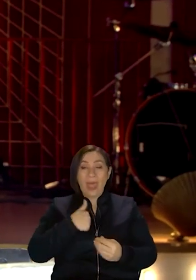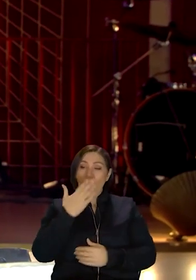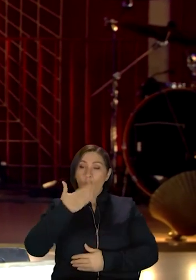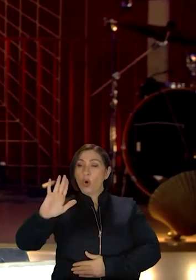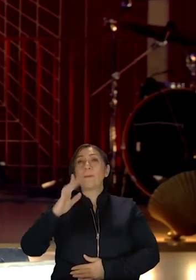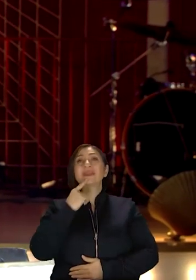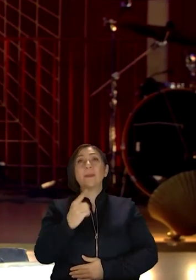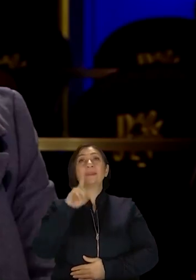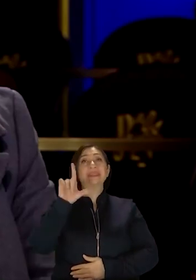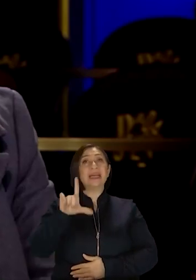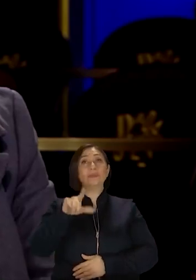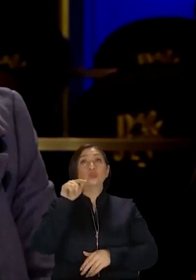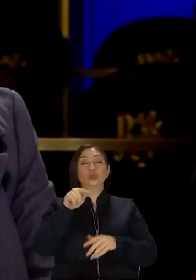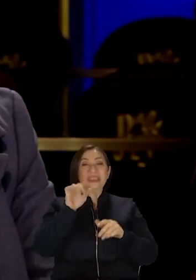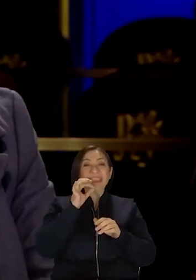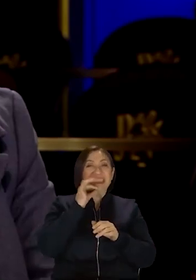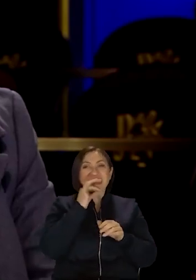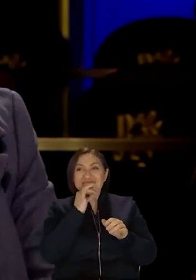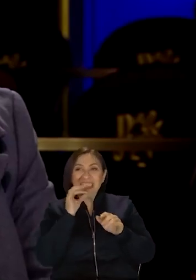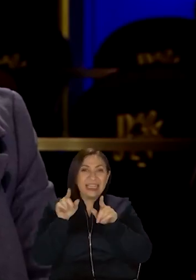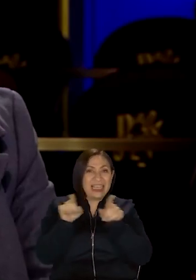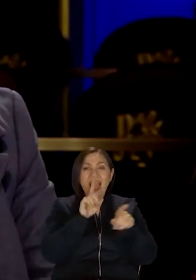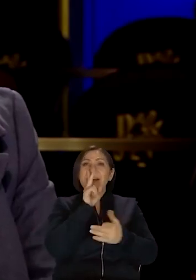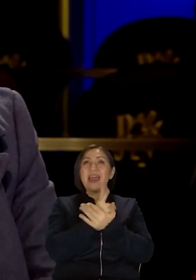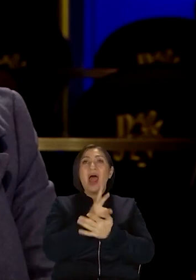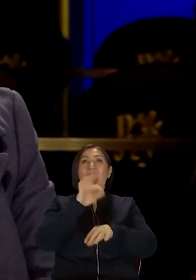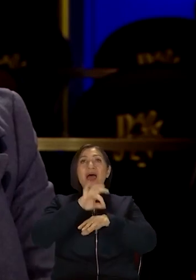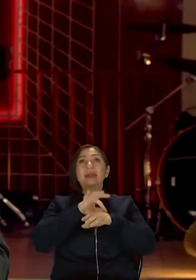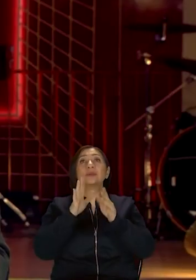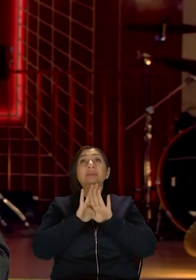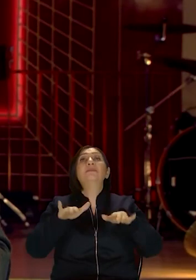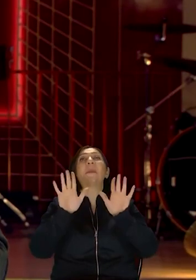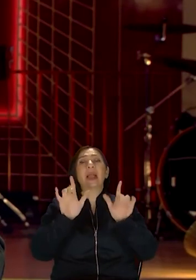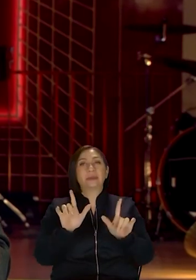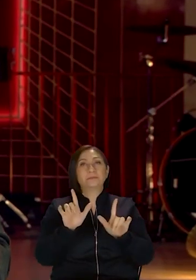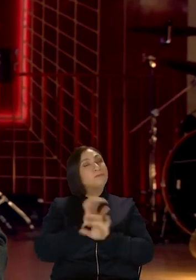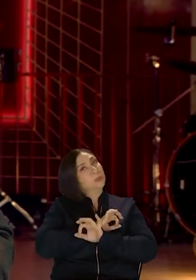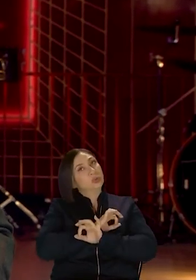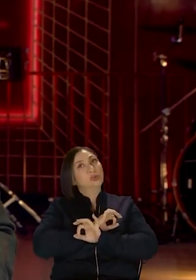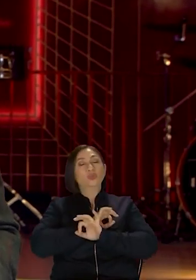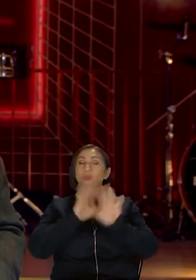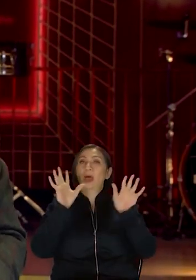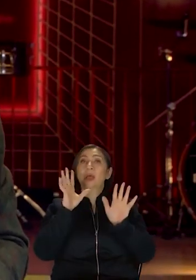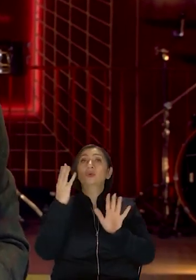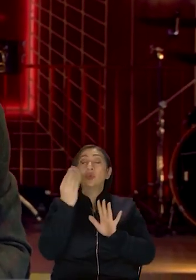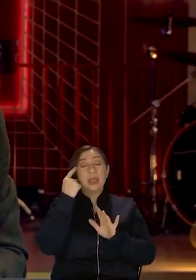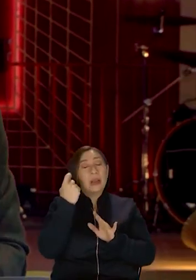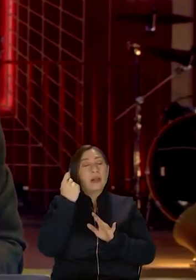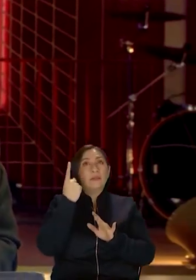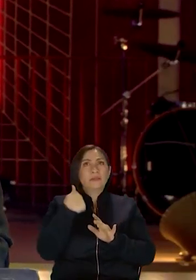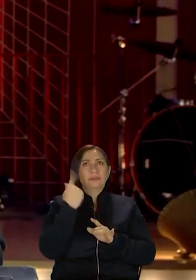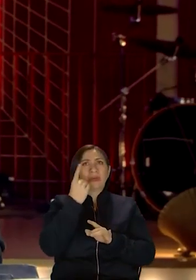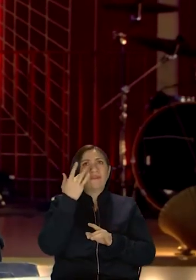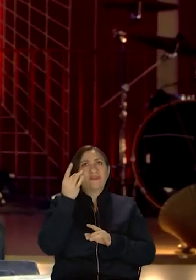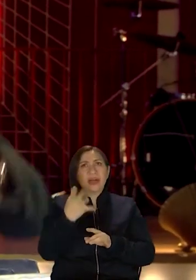yokum dememiz gerektiğine bu kritik karar anını kaçırmamak gerekiyor. Çok güzel, çok ilham verici. Şimdi ben bir şey